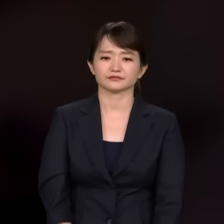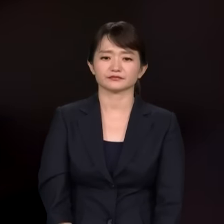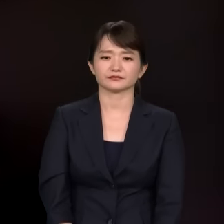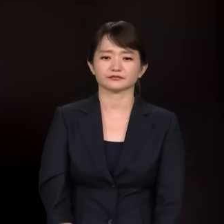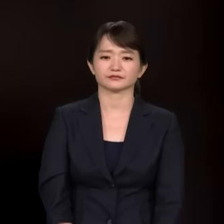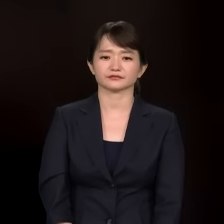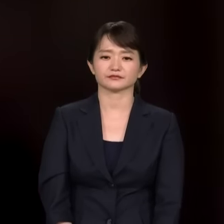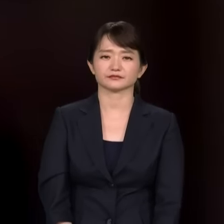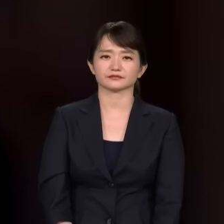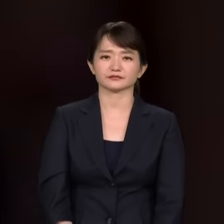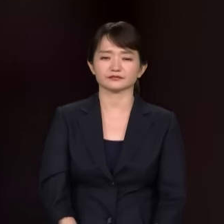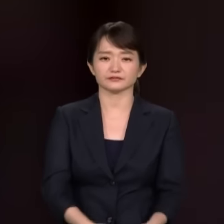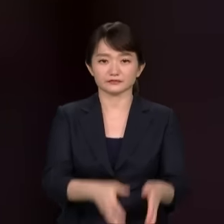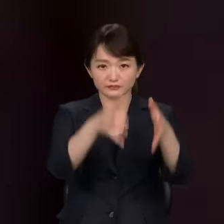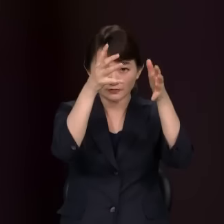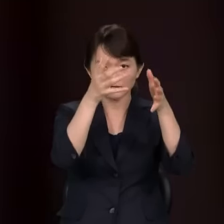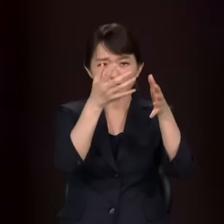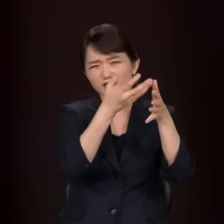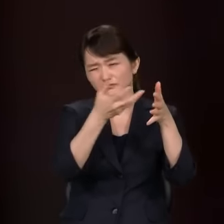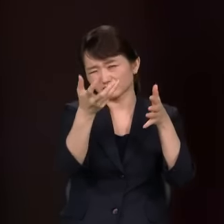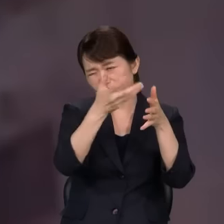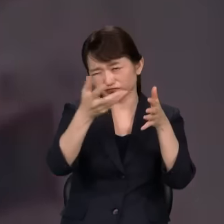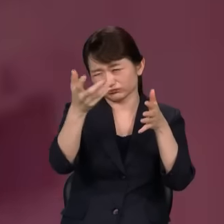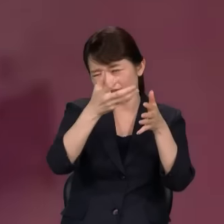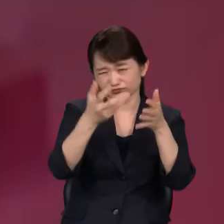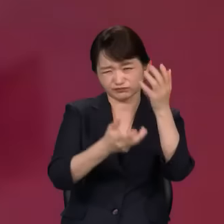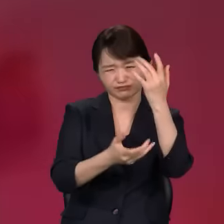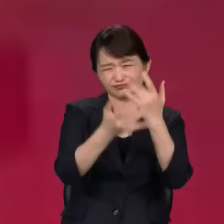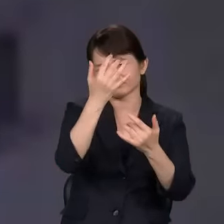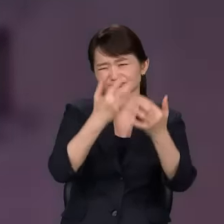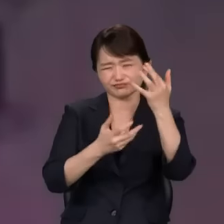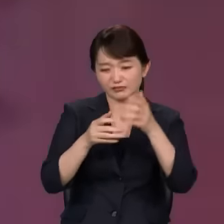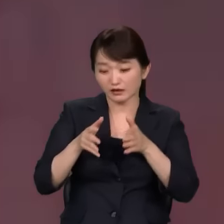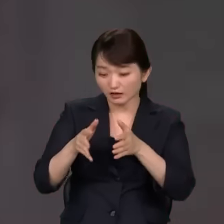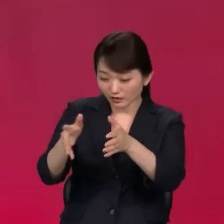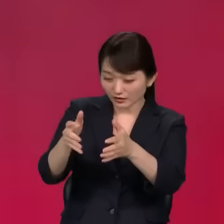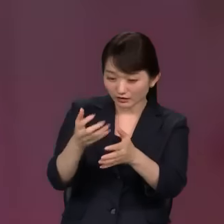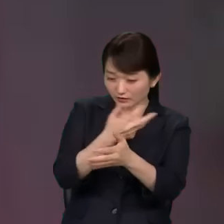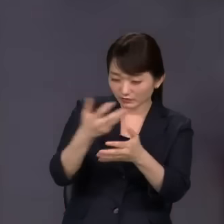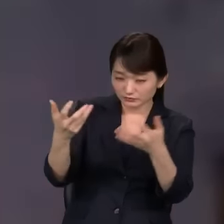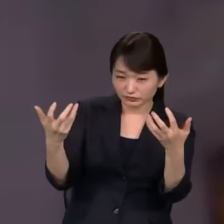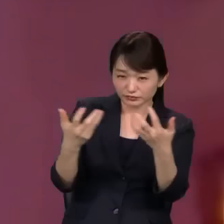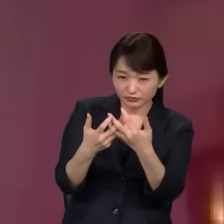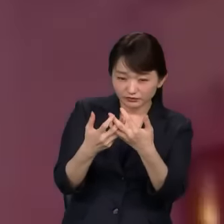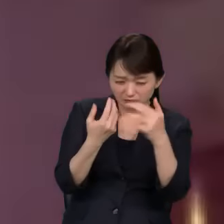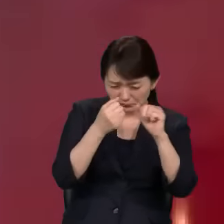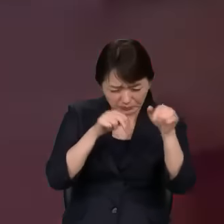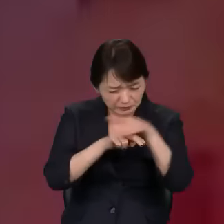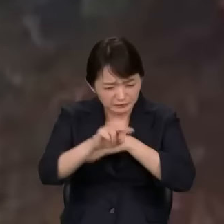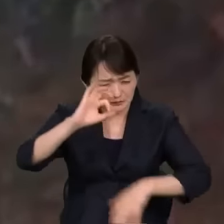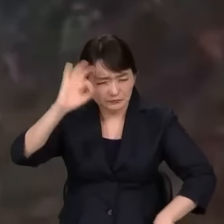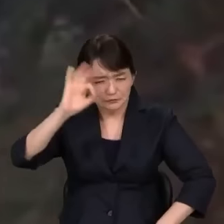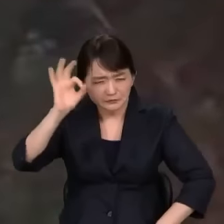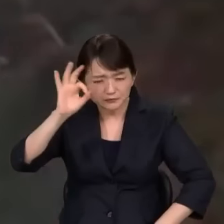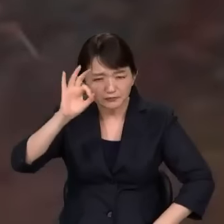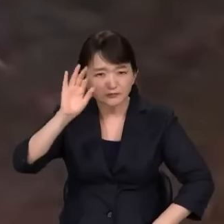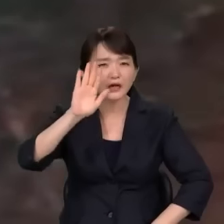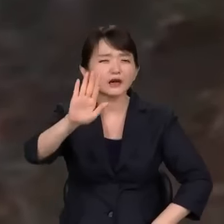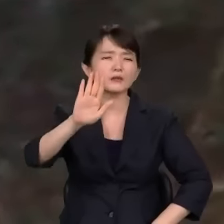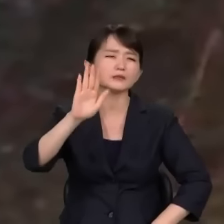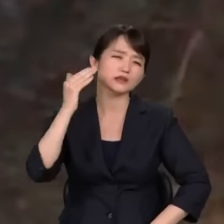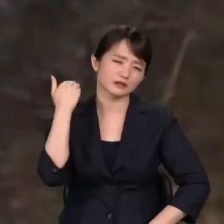불은 창문을 뚫고 나올 정도로 번졌고 복도는 연기로 가득 찼습니다. 대피로 찾는 투숙객들은 30cm 앞도 볼